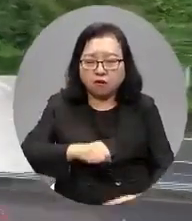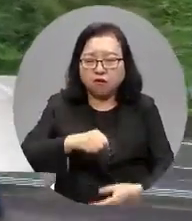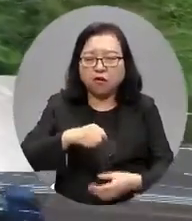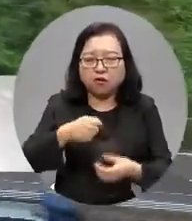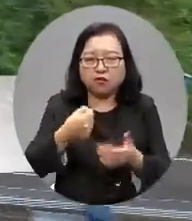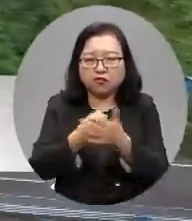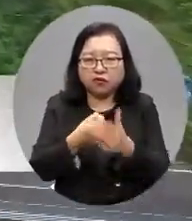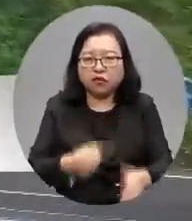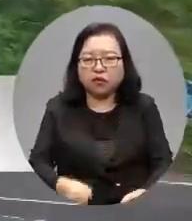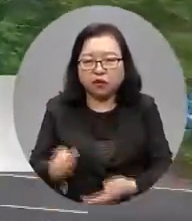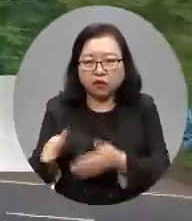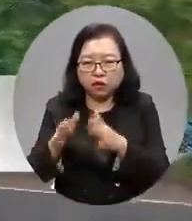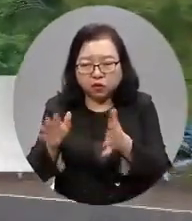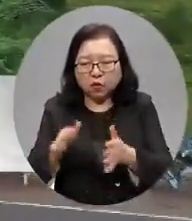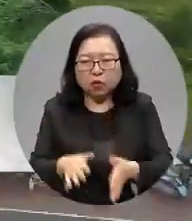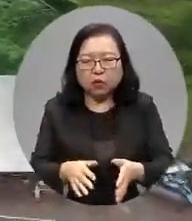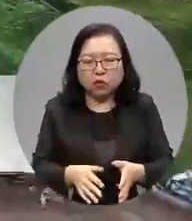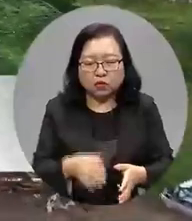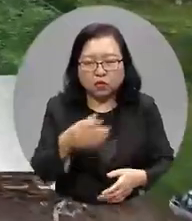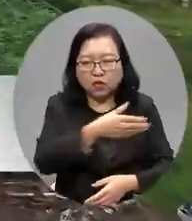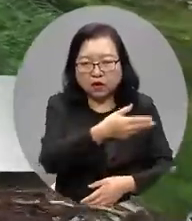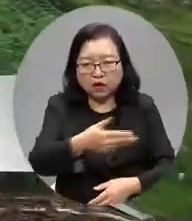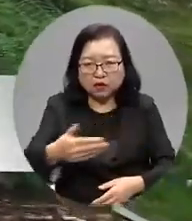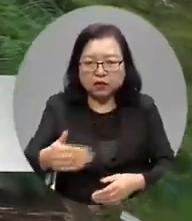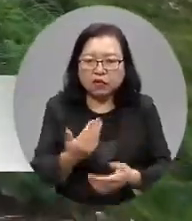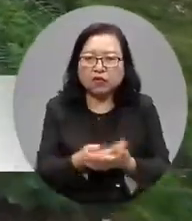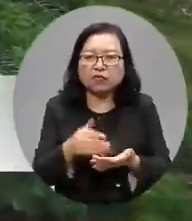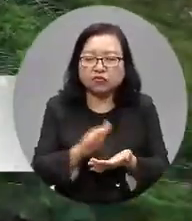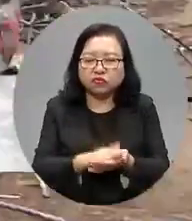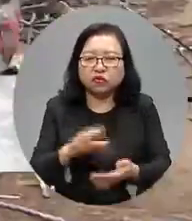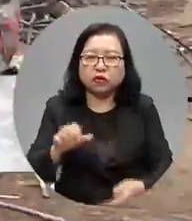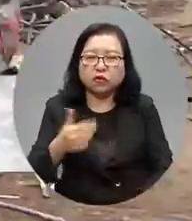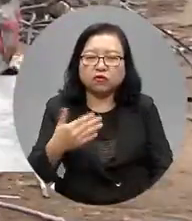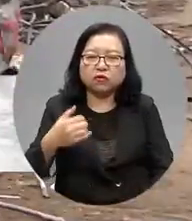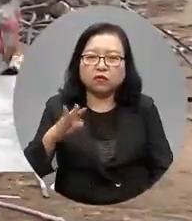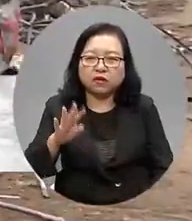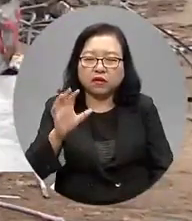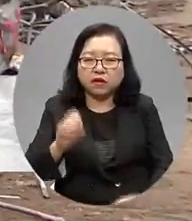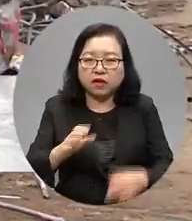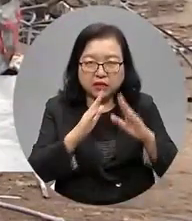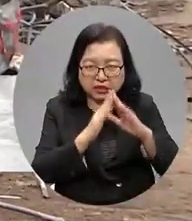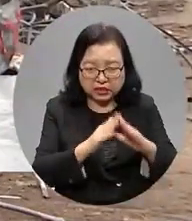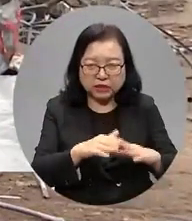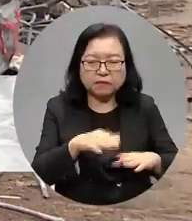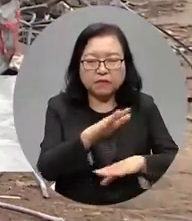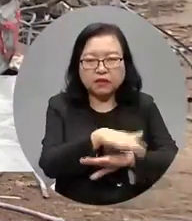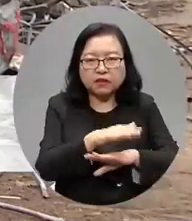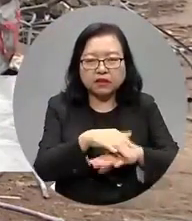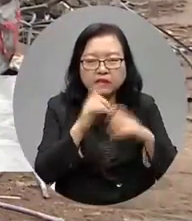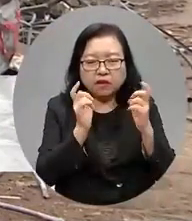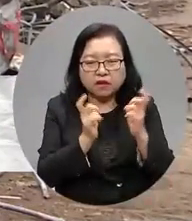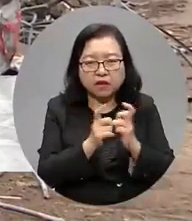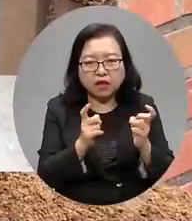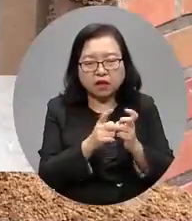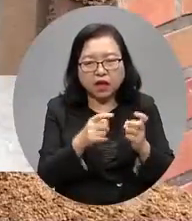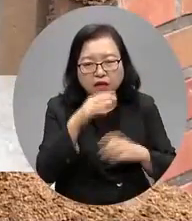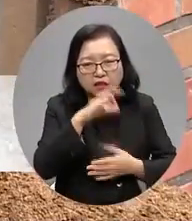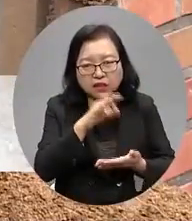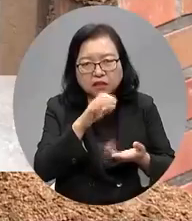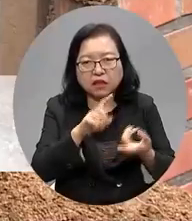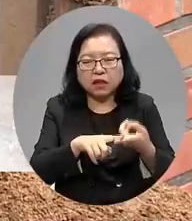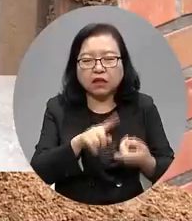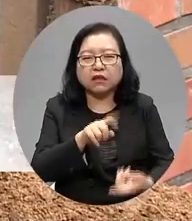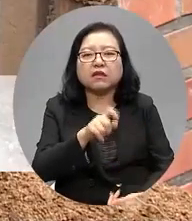하천 등 공공시설 복구비가 594억 원 주택과 농업 시설 등 사유재산 복구비가 11억